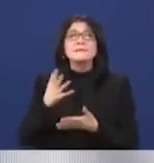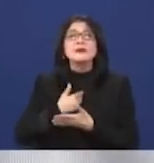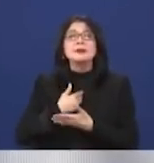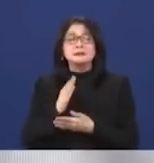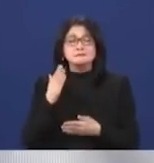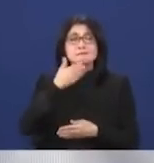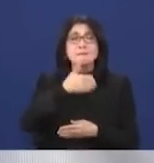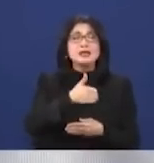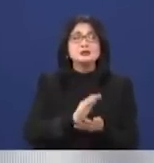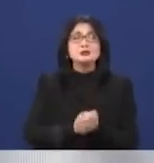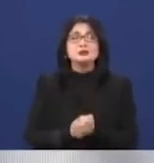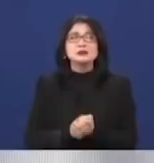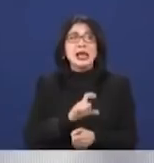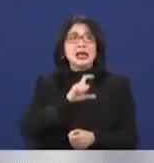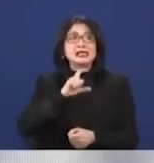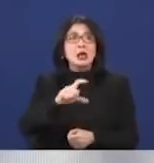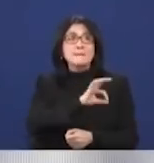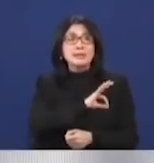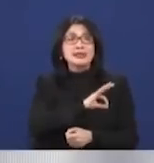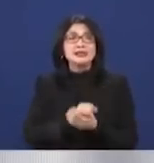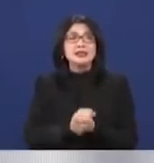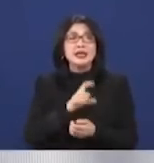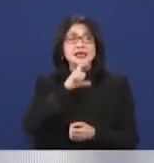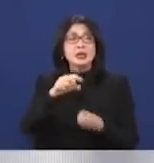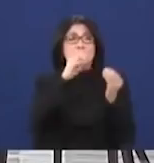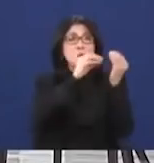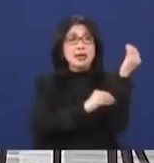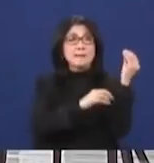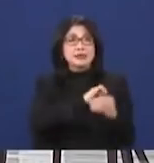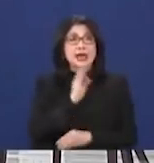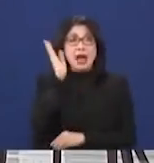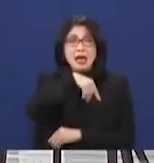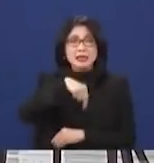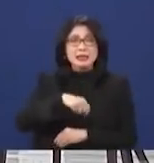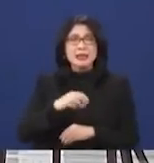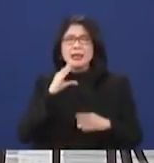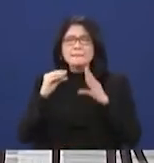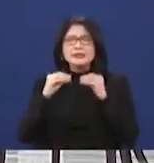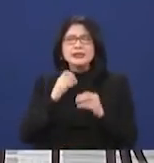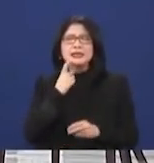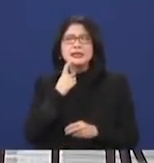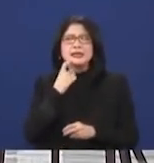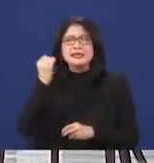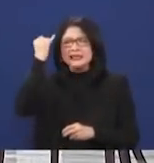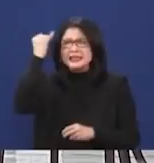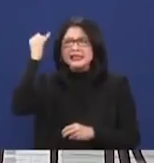kepercayaan maju sebagai calon presiden dan calon wakil presiden. Hari ini kita akan bicara tentang